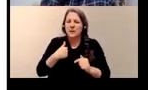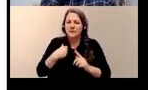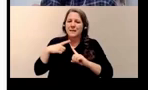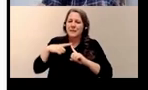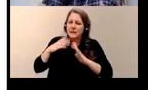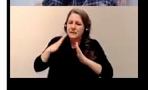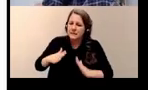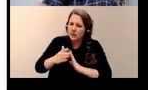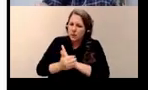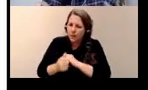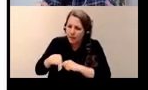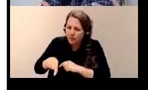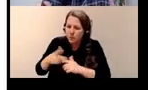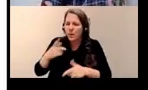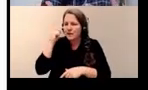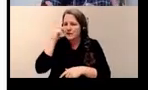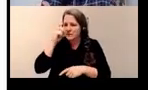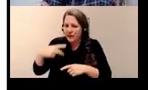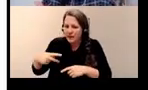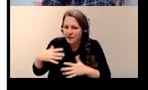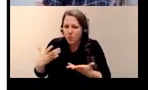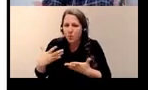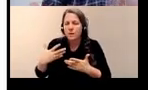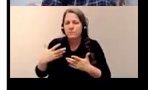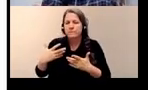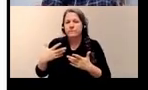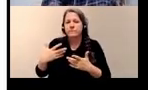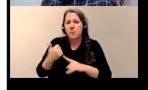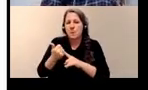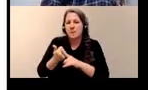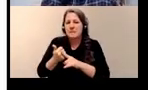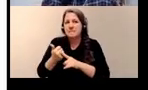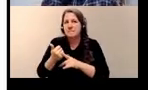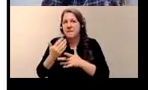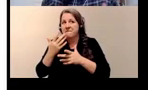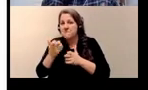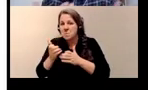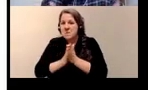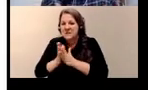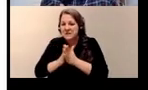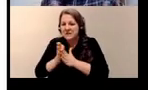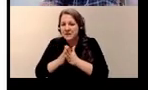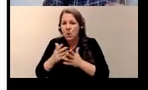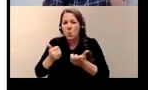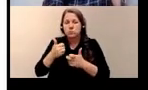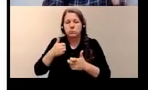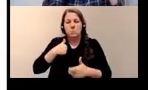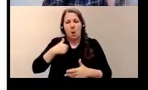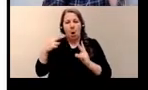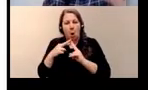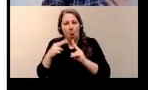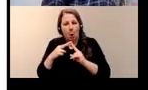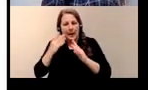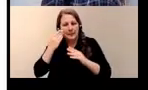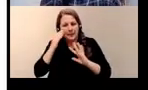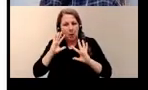et des techniciennes rencontrés, de leur niveau de motivation et de leur propre savoir,